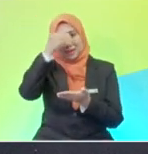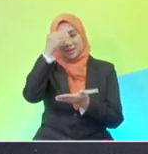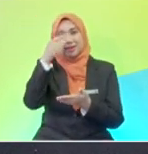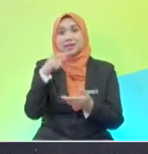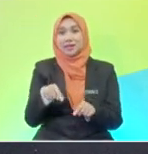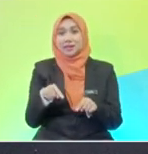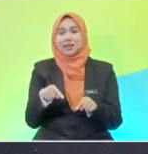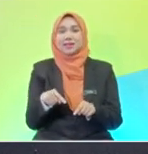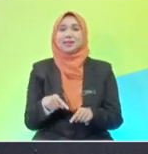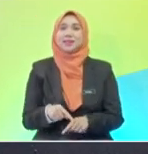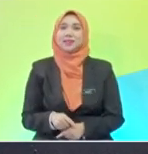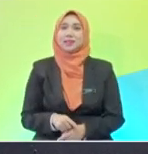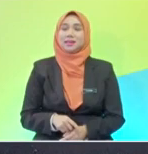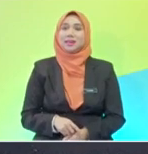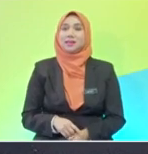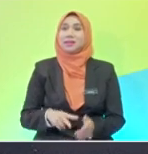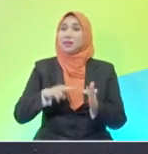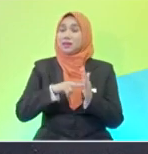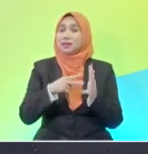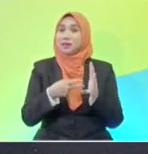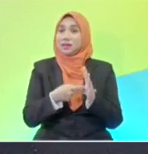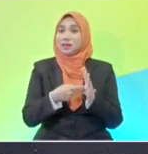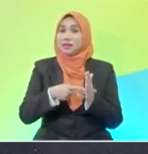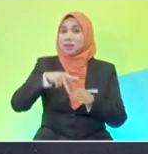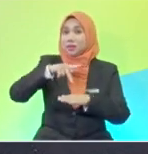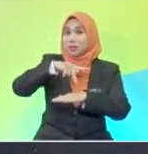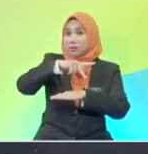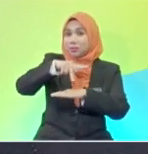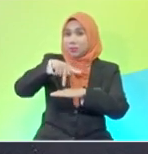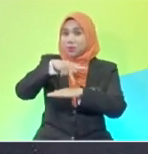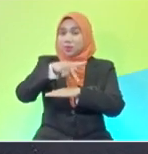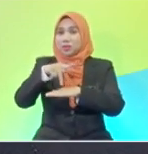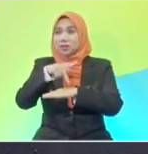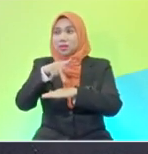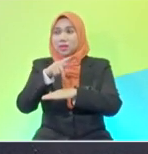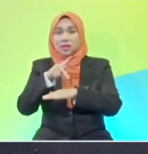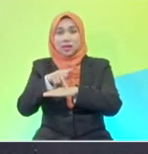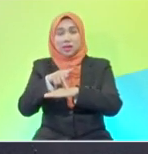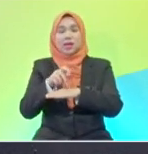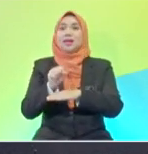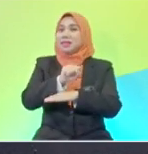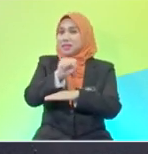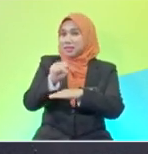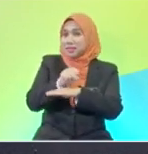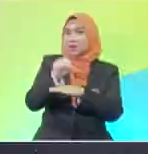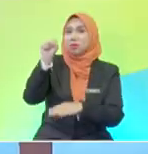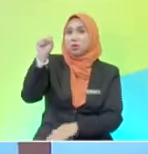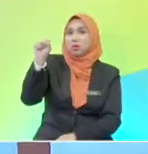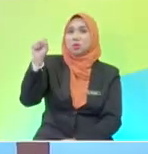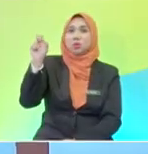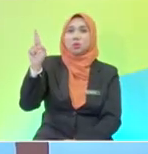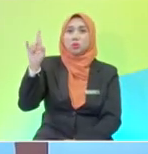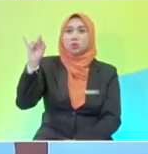ialah pusat sistem Surya matahari